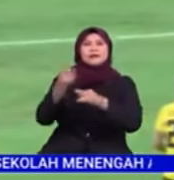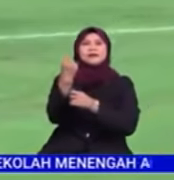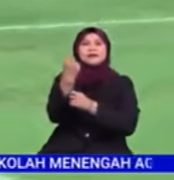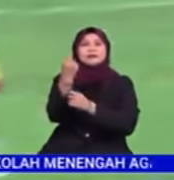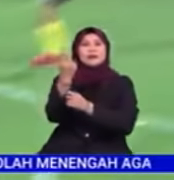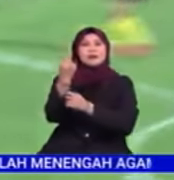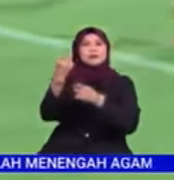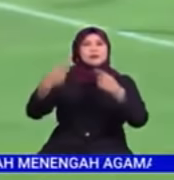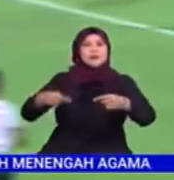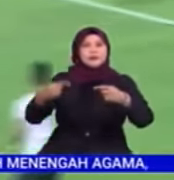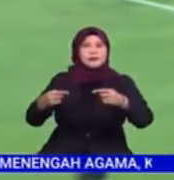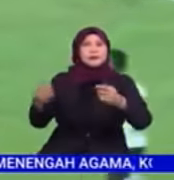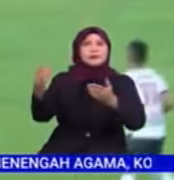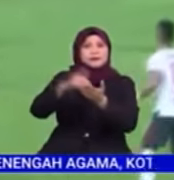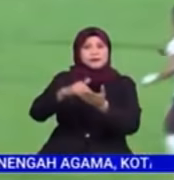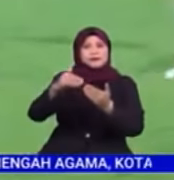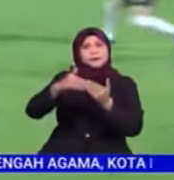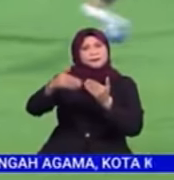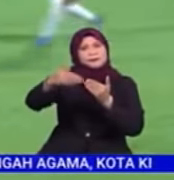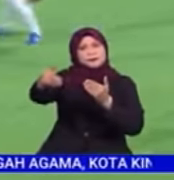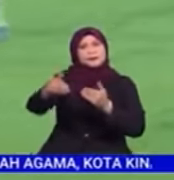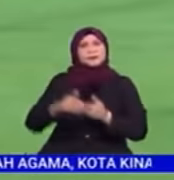11 perlawanan lagi